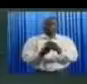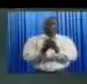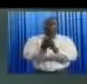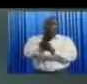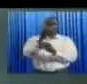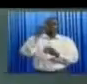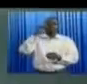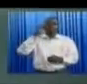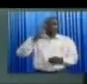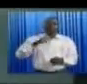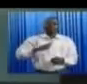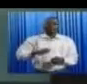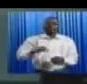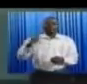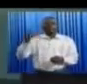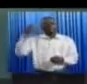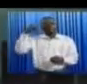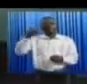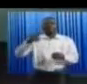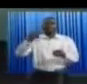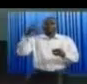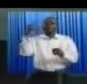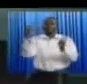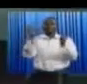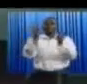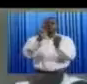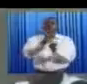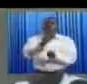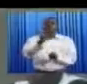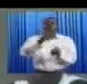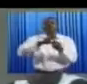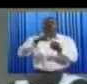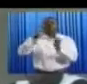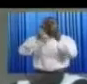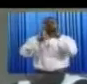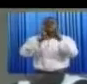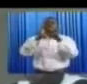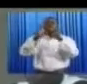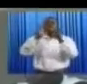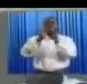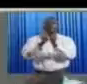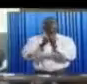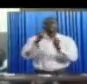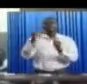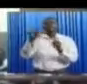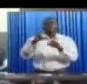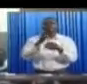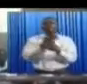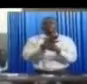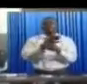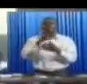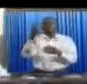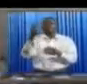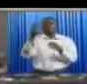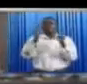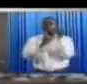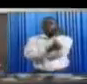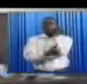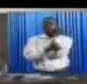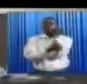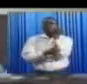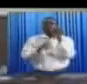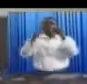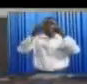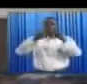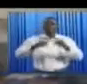la sécurité sont entre autres les points qui ont fait l'objet d'échanges entre les délégations des deux régions réunies à Diébougou, ville